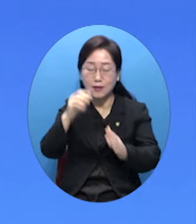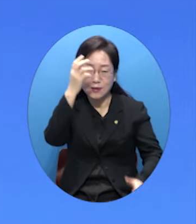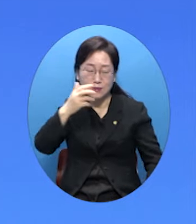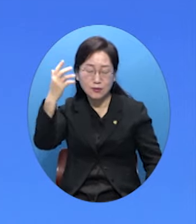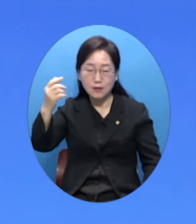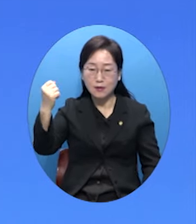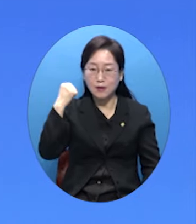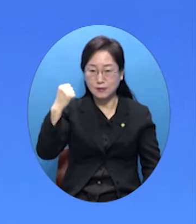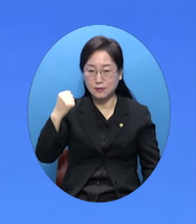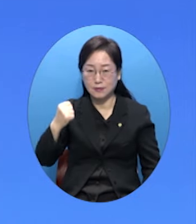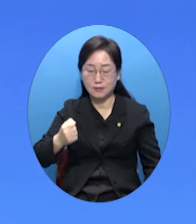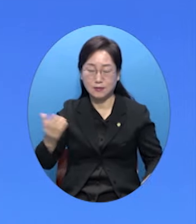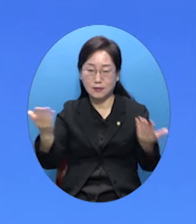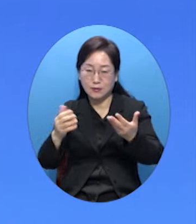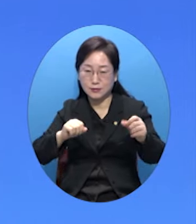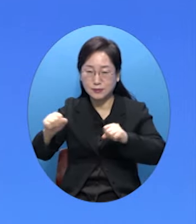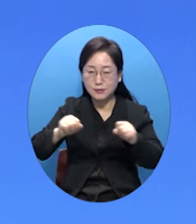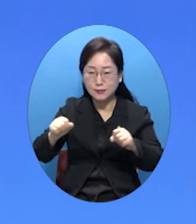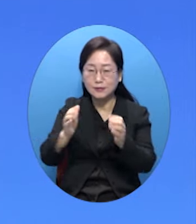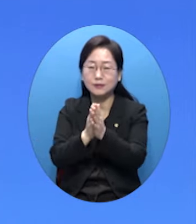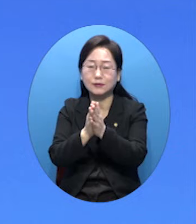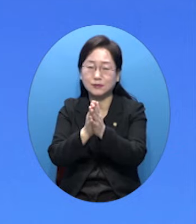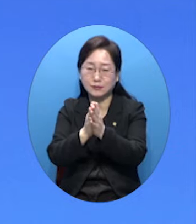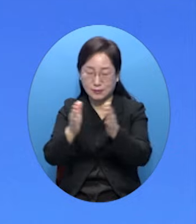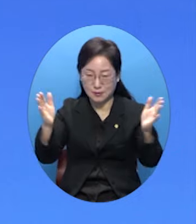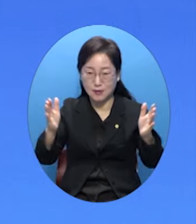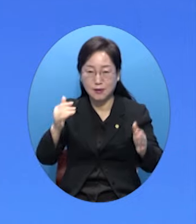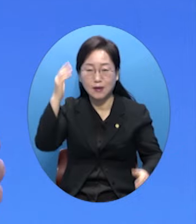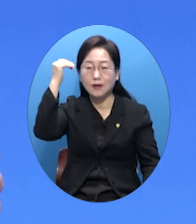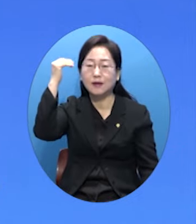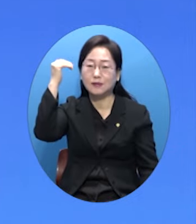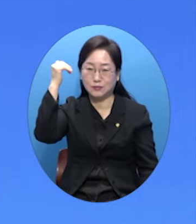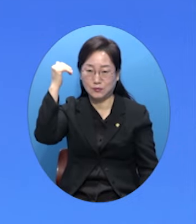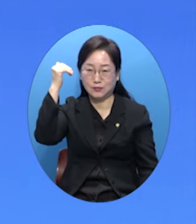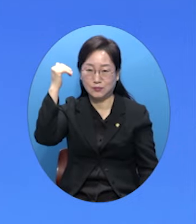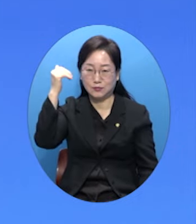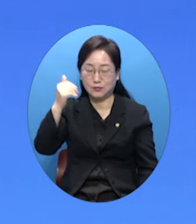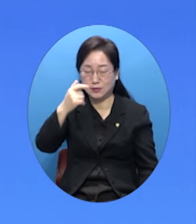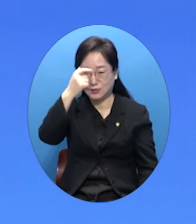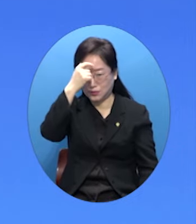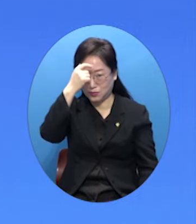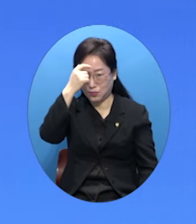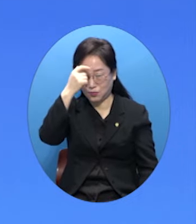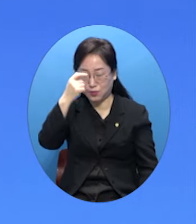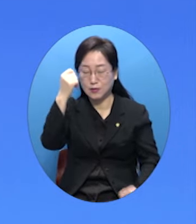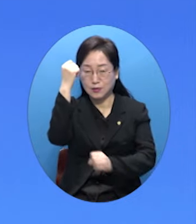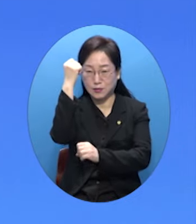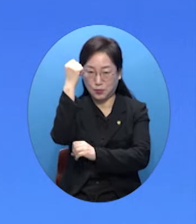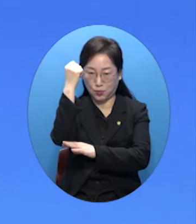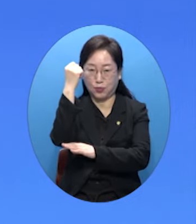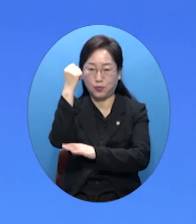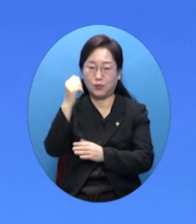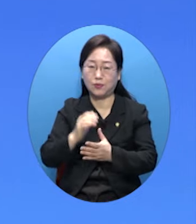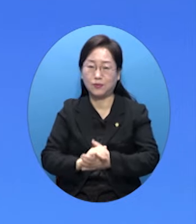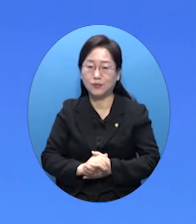역사로 시작한 대부흥운동이 우리 한국 기독교의 기초인데